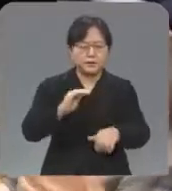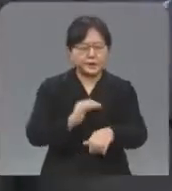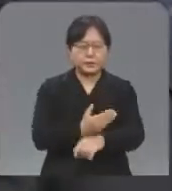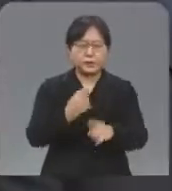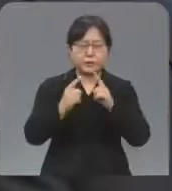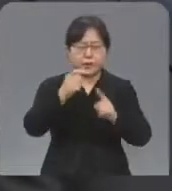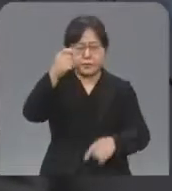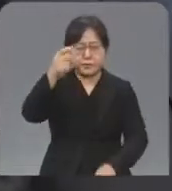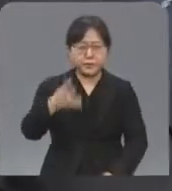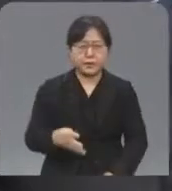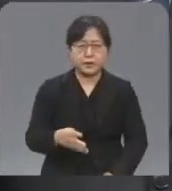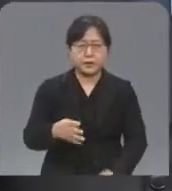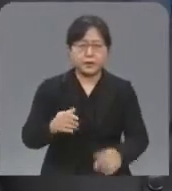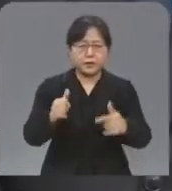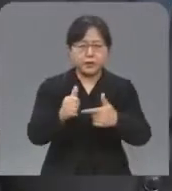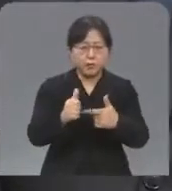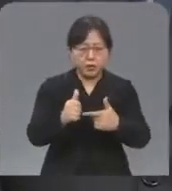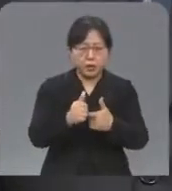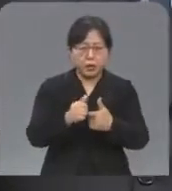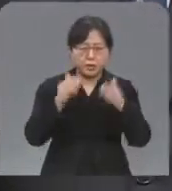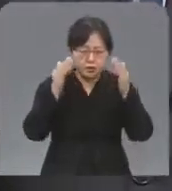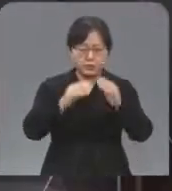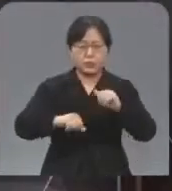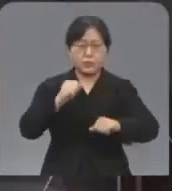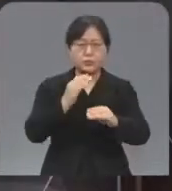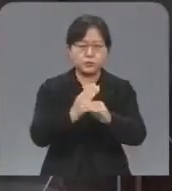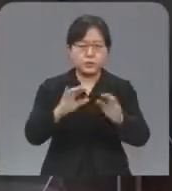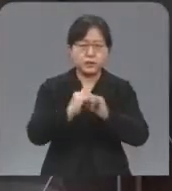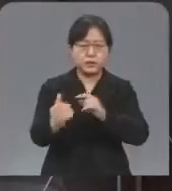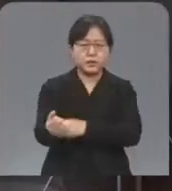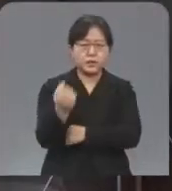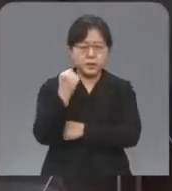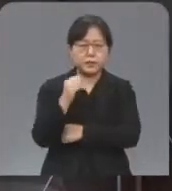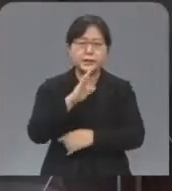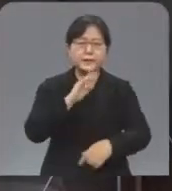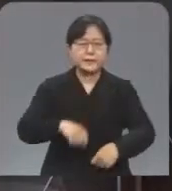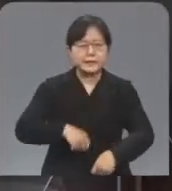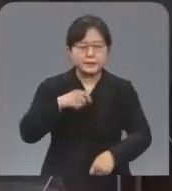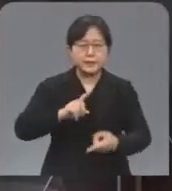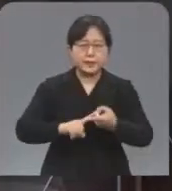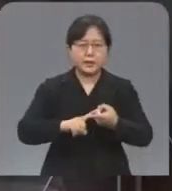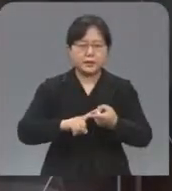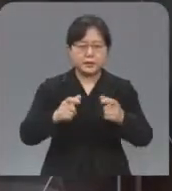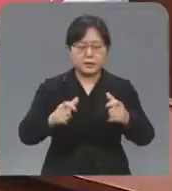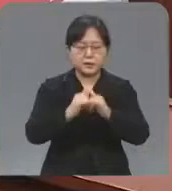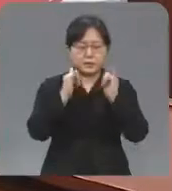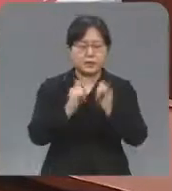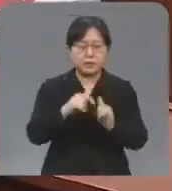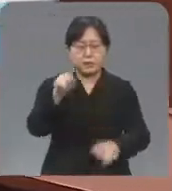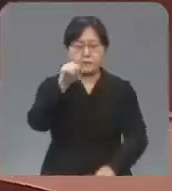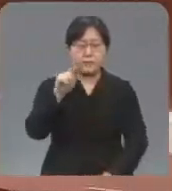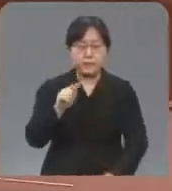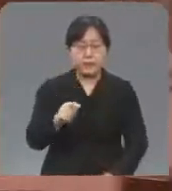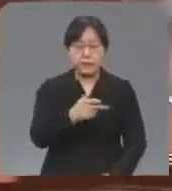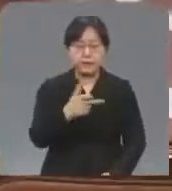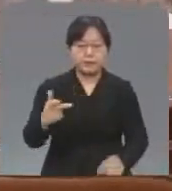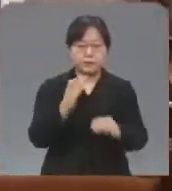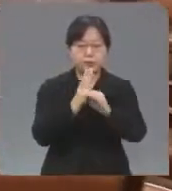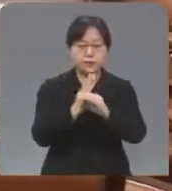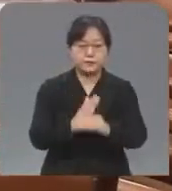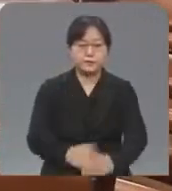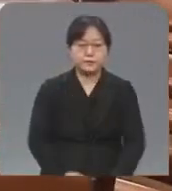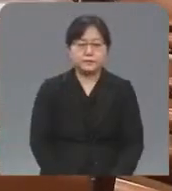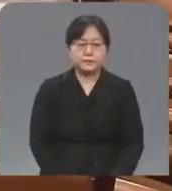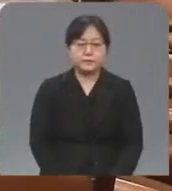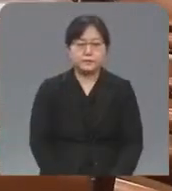발언이 잇따르면서 호남 구애를 내세우고 있는 국민의힘의 진정성에 대해 지역사회 의구심이 커지고 있습니다. KBS